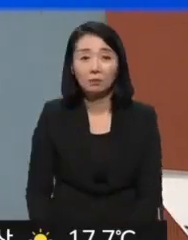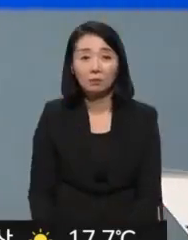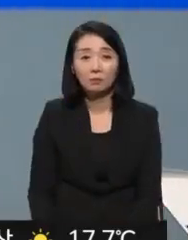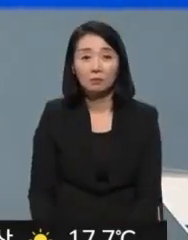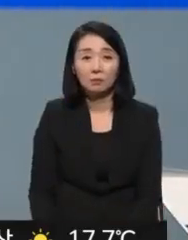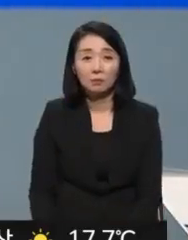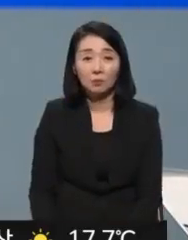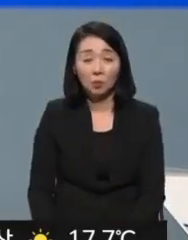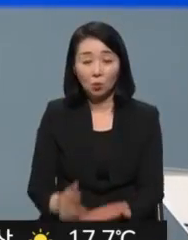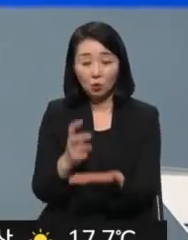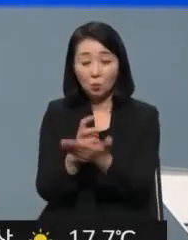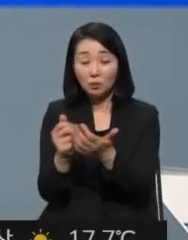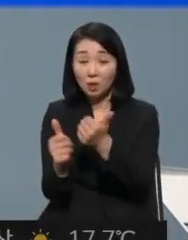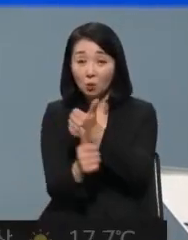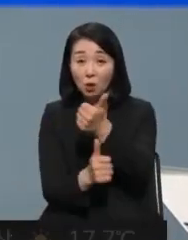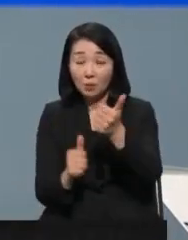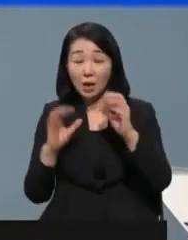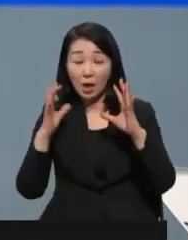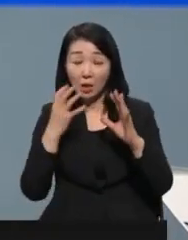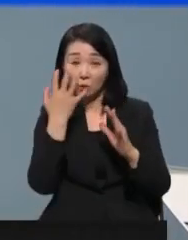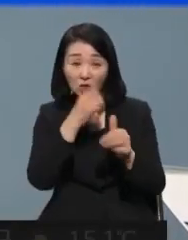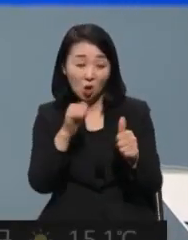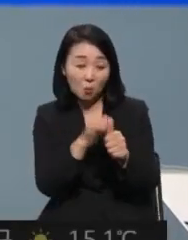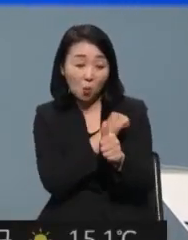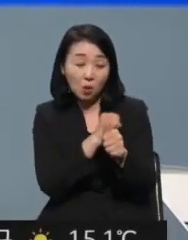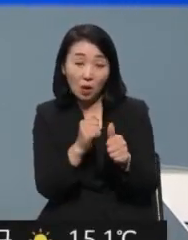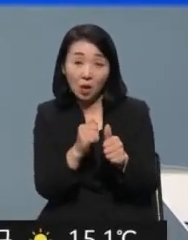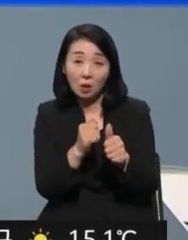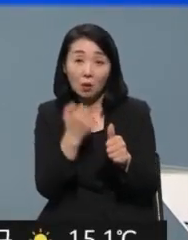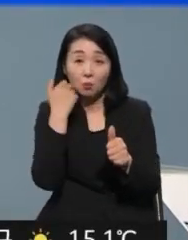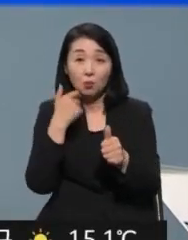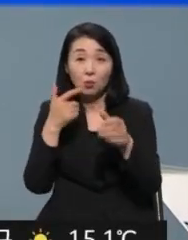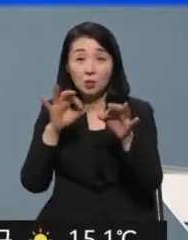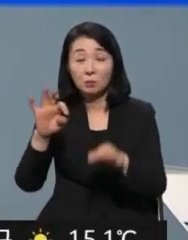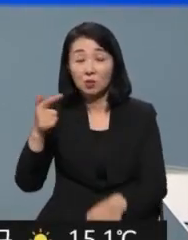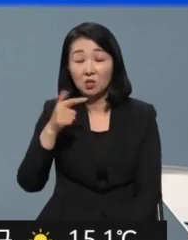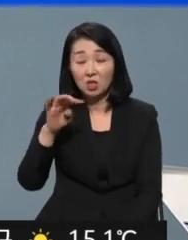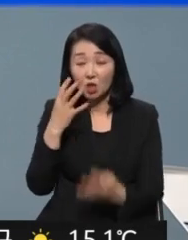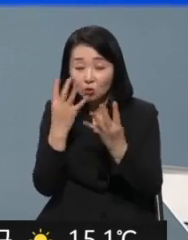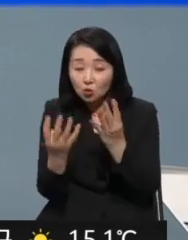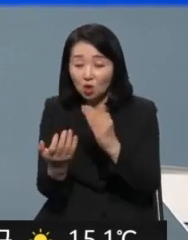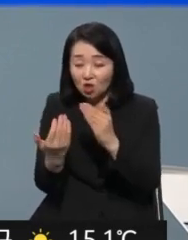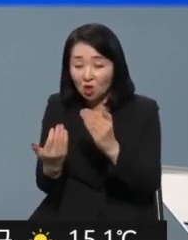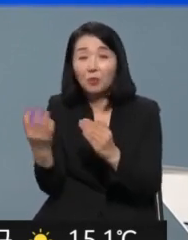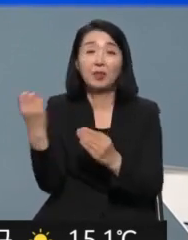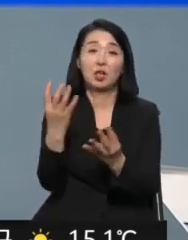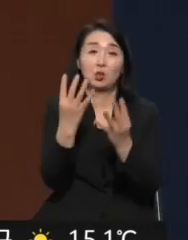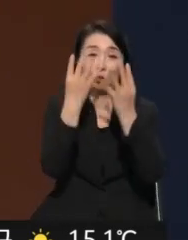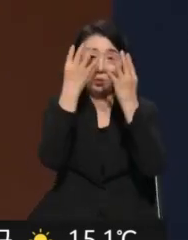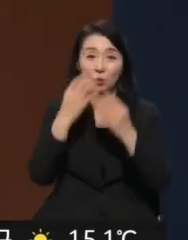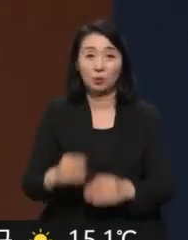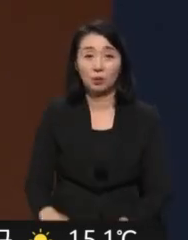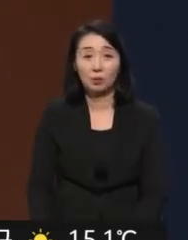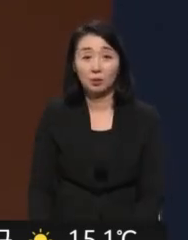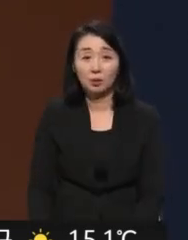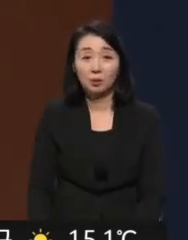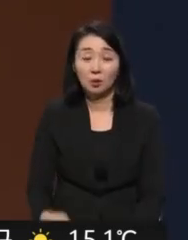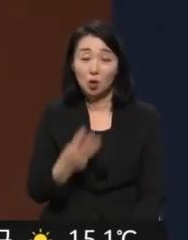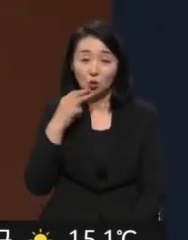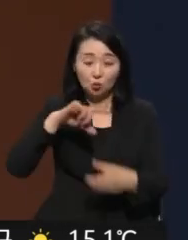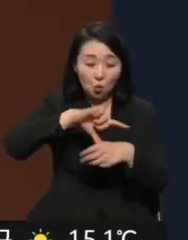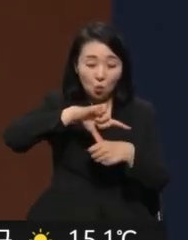오늘 법사위에서는 아동 성폭행범 김근식을 출소 직전 다시 구속한 데 대한 질의도 있었죠. 네, 그렇습니다. 수도권에서